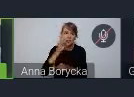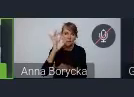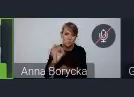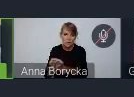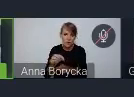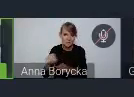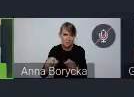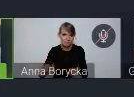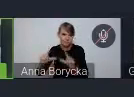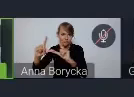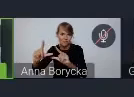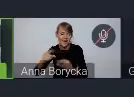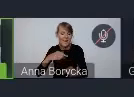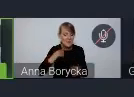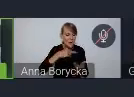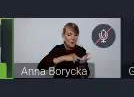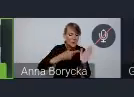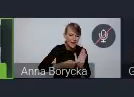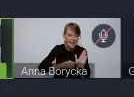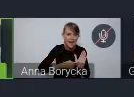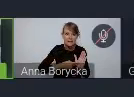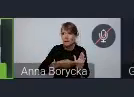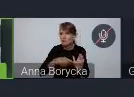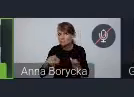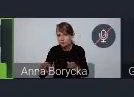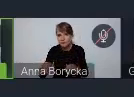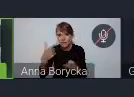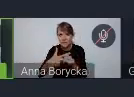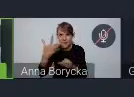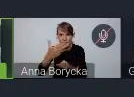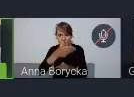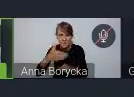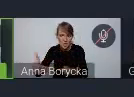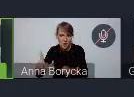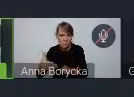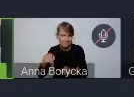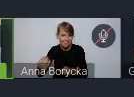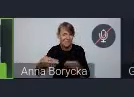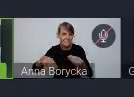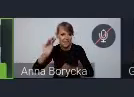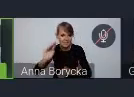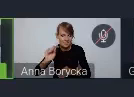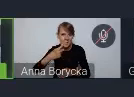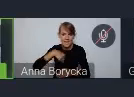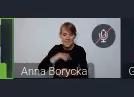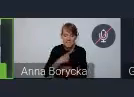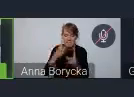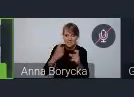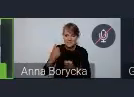w stosunku do planowanej inwestycji i wynosi 25 milionów. I tu zaczęliśmy zastanawiać